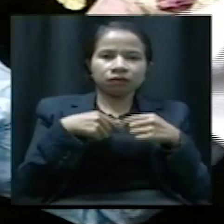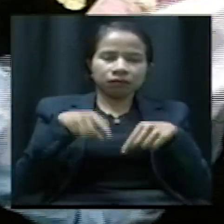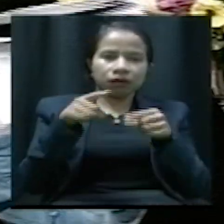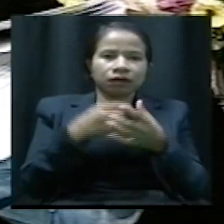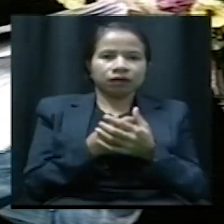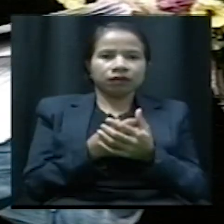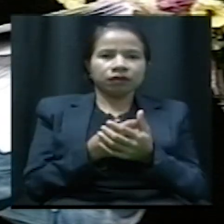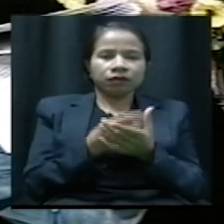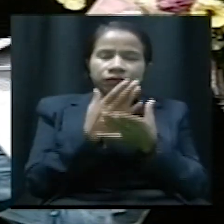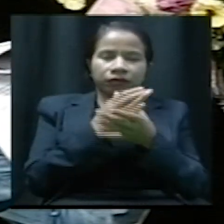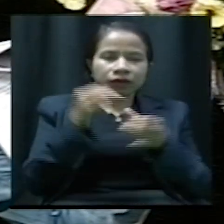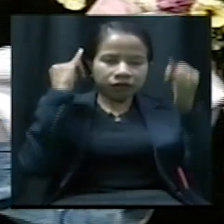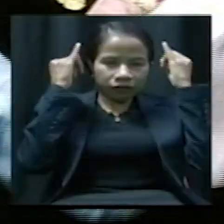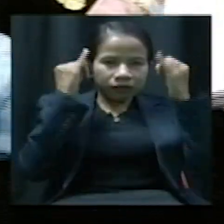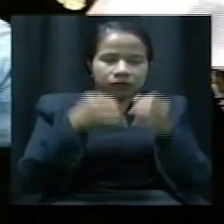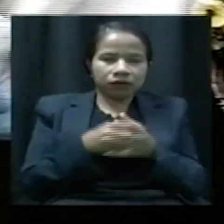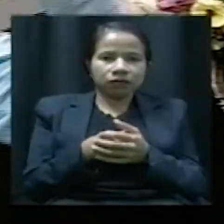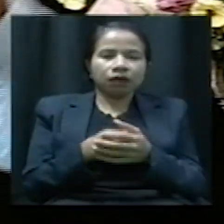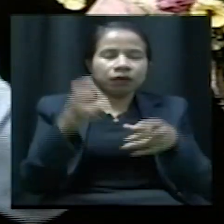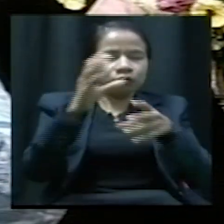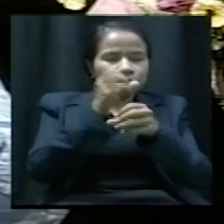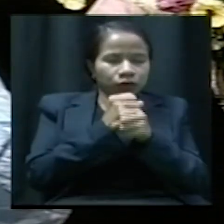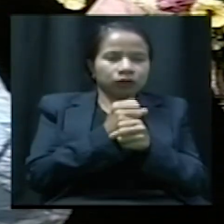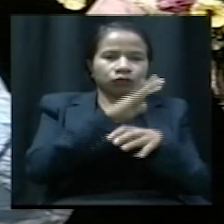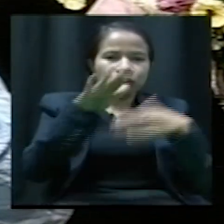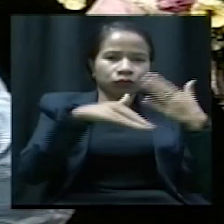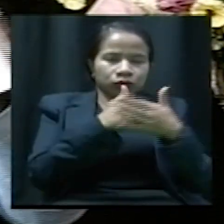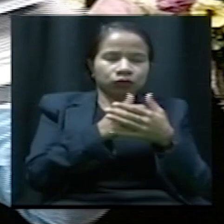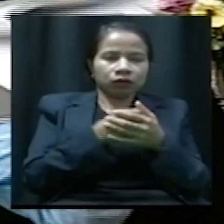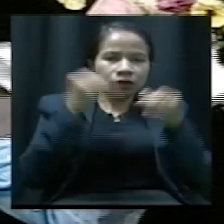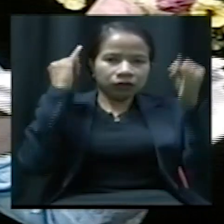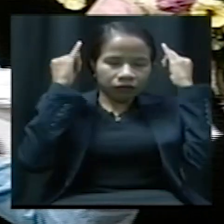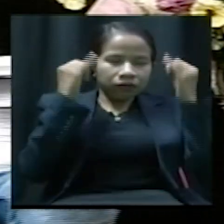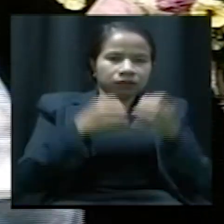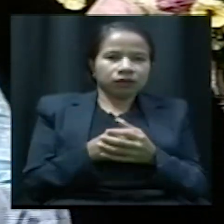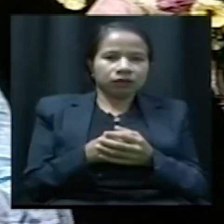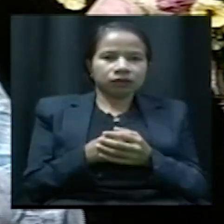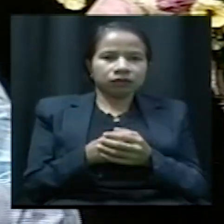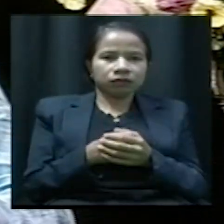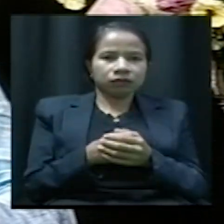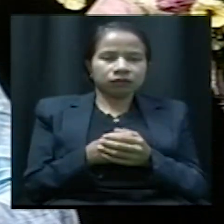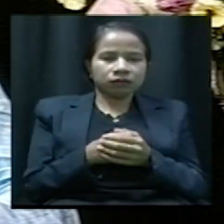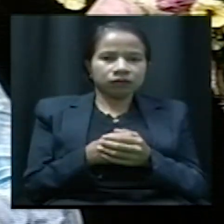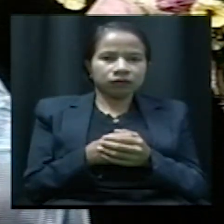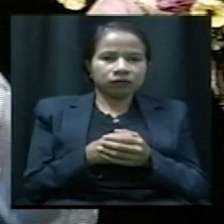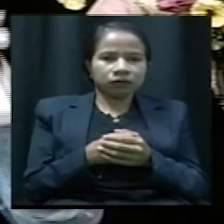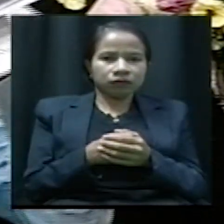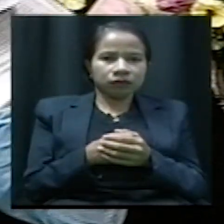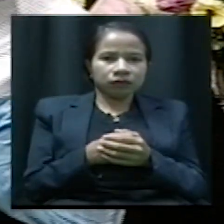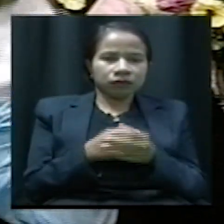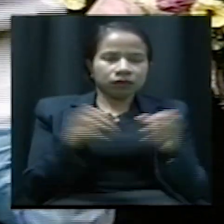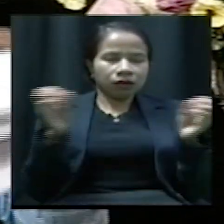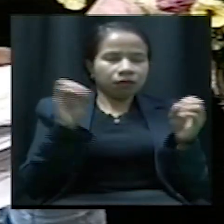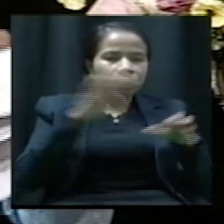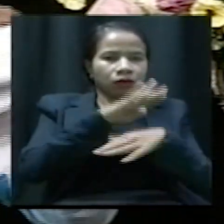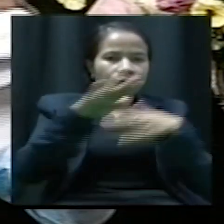kami kolek tahu nahu si peskija ne. Kami apresenta ba responden dari sini yang kami menciona. La